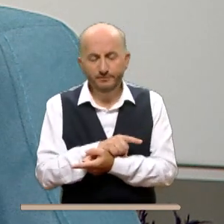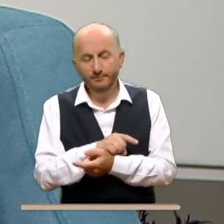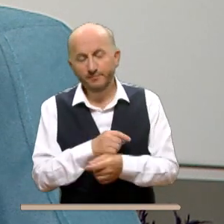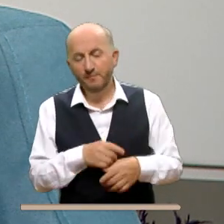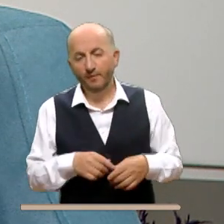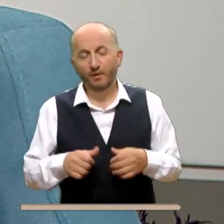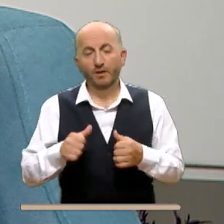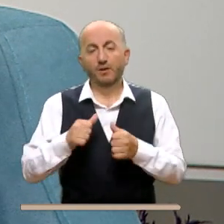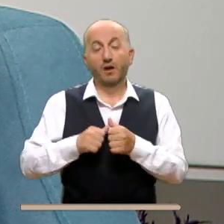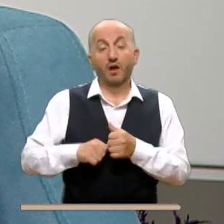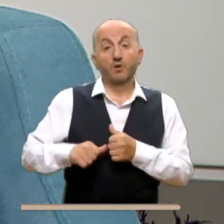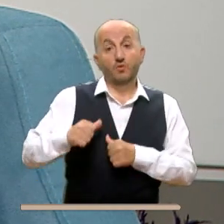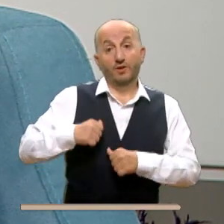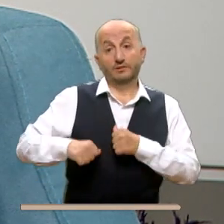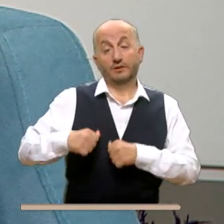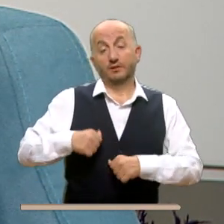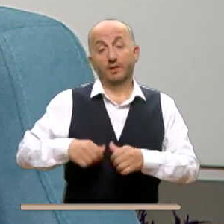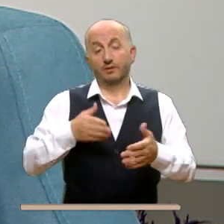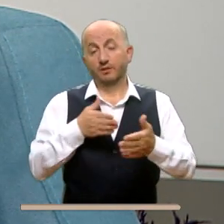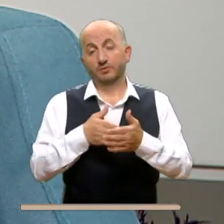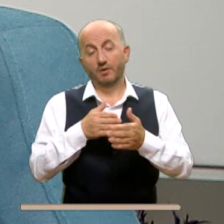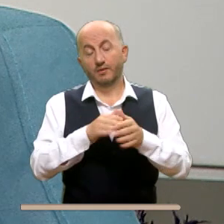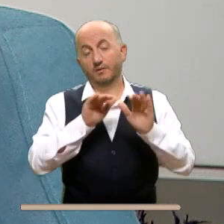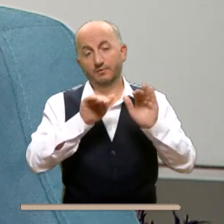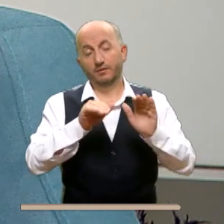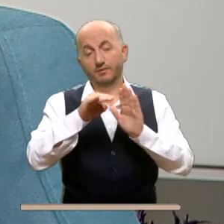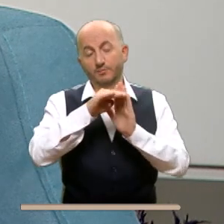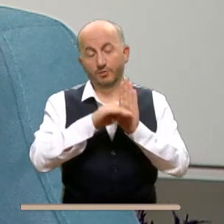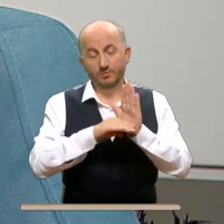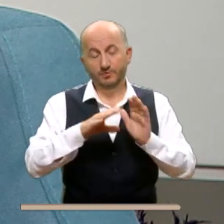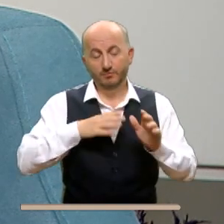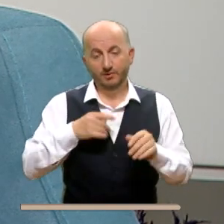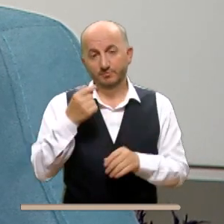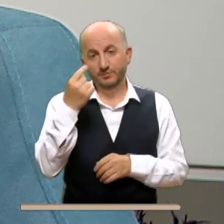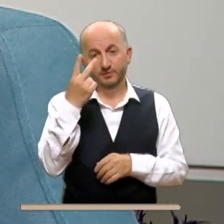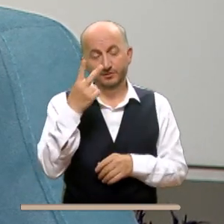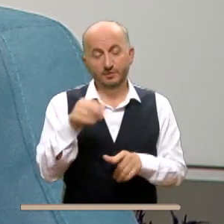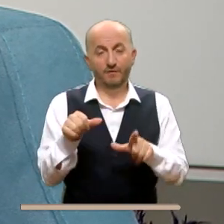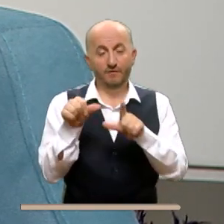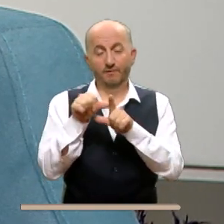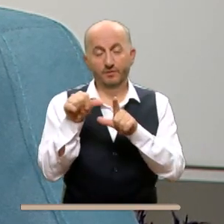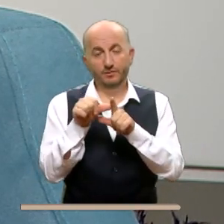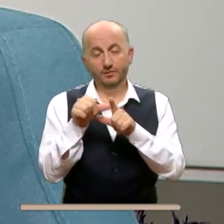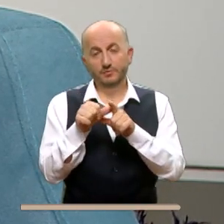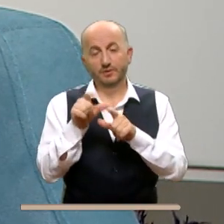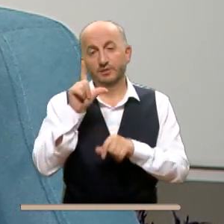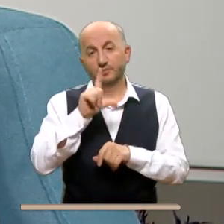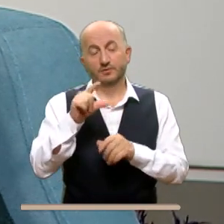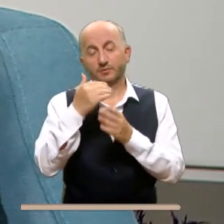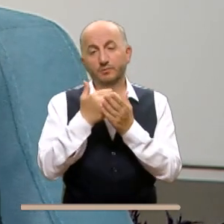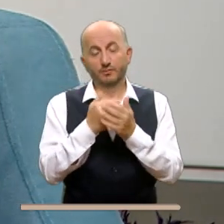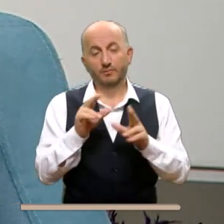akademik danışmanlık ve akademik destek programlarımız var. Bir iki fakültemizin de lisans programını tamamlayıp isterseniz konuyu